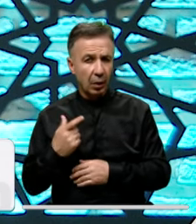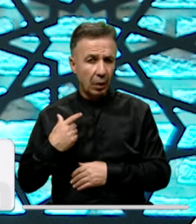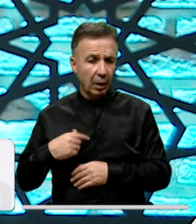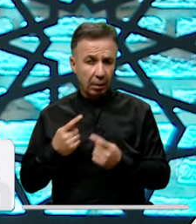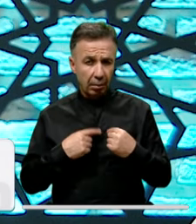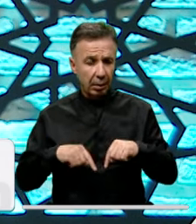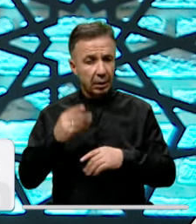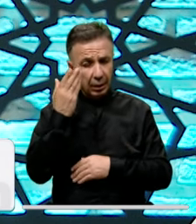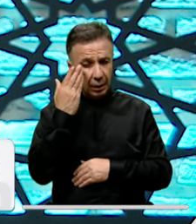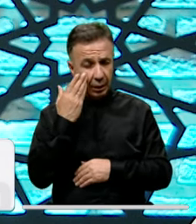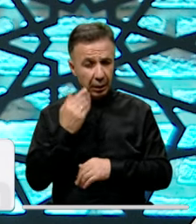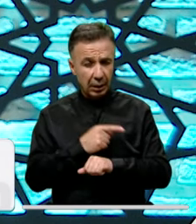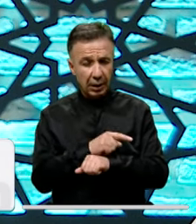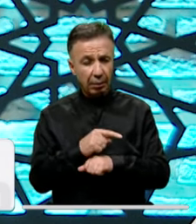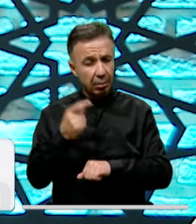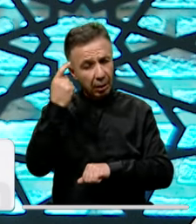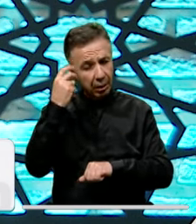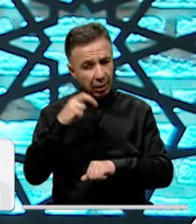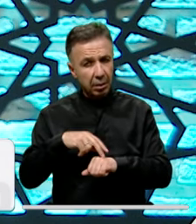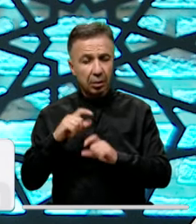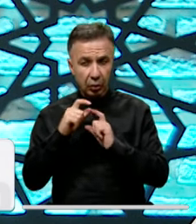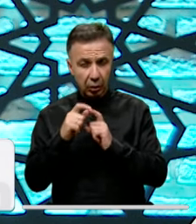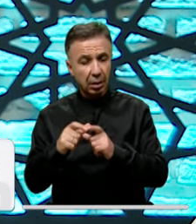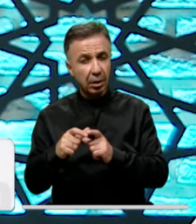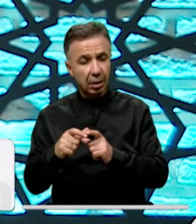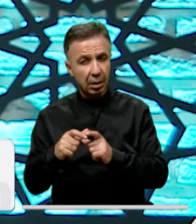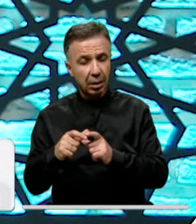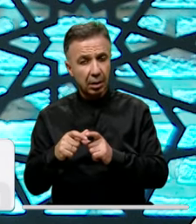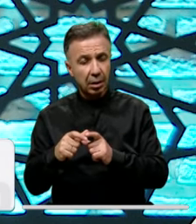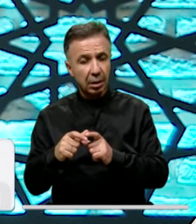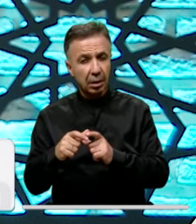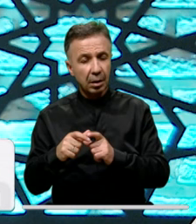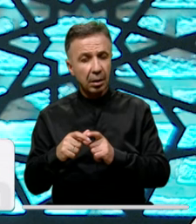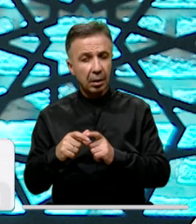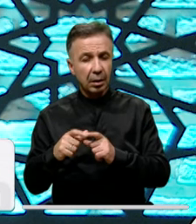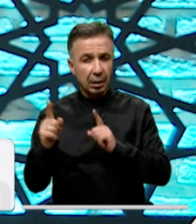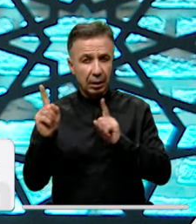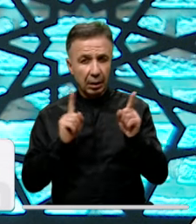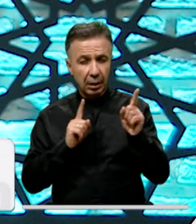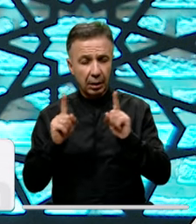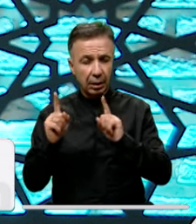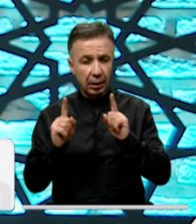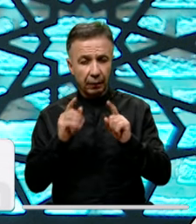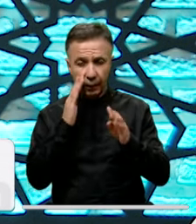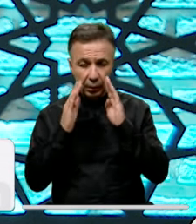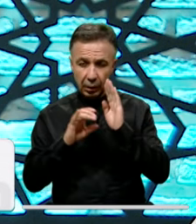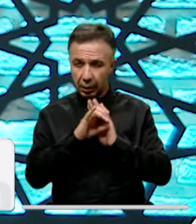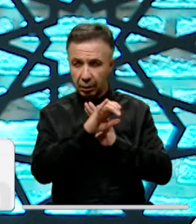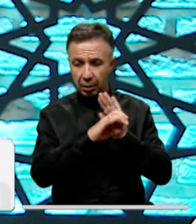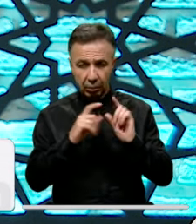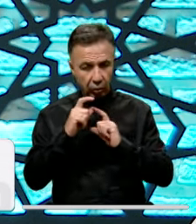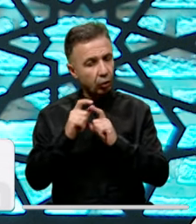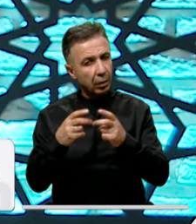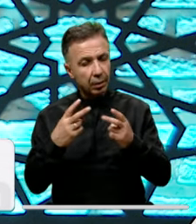bizi izlediği esnada aklına gelen soruları hemen iletmek isteyen izleyicilerimiz sosyal medya üzerinden bize yazabilir. Bendeniz de o